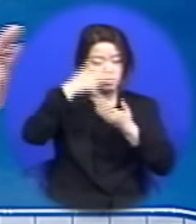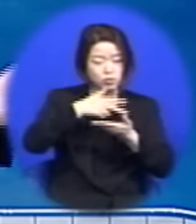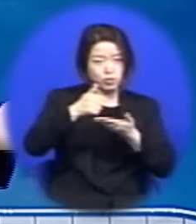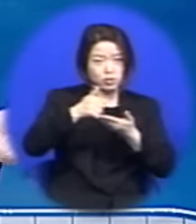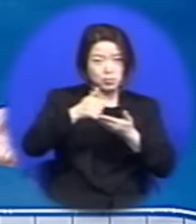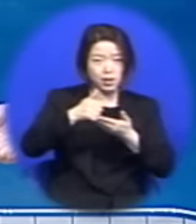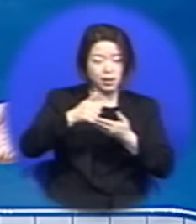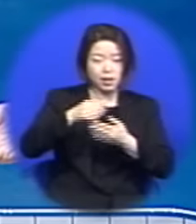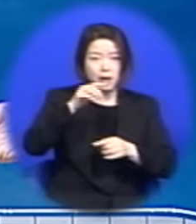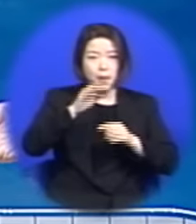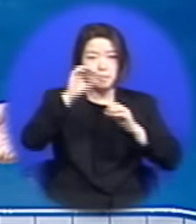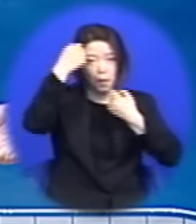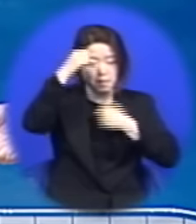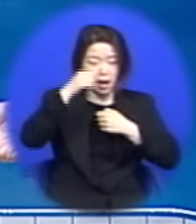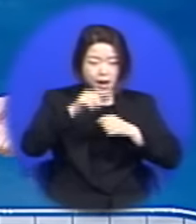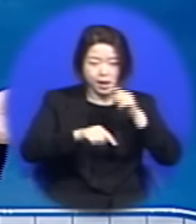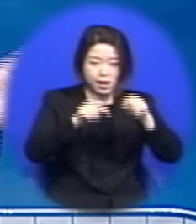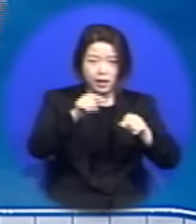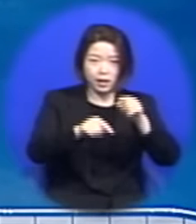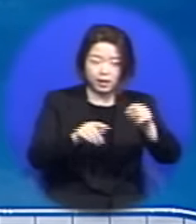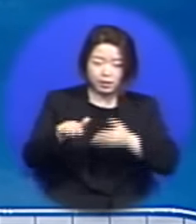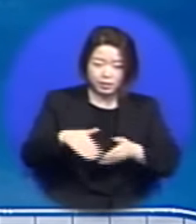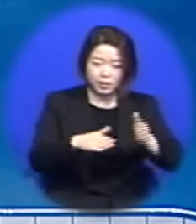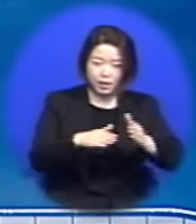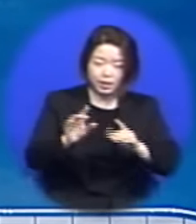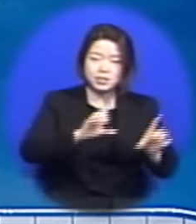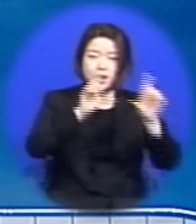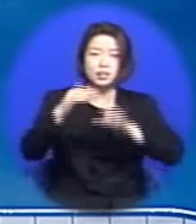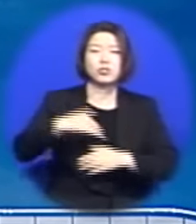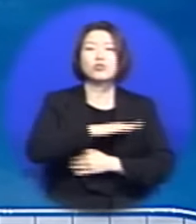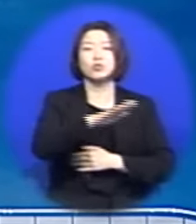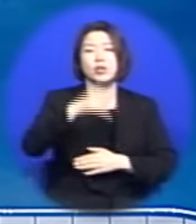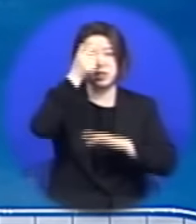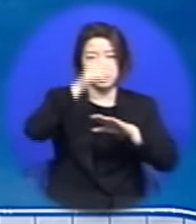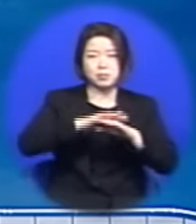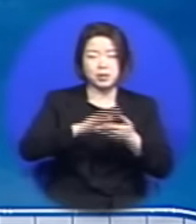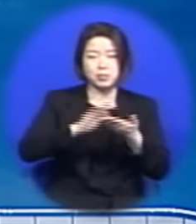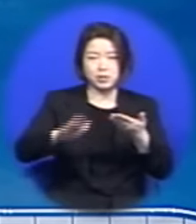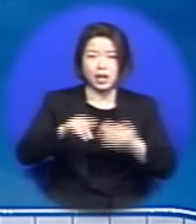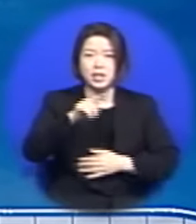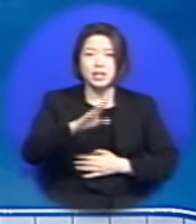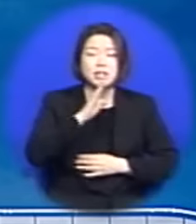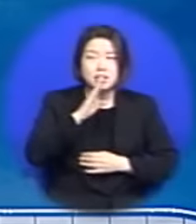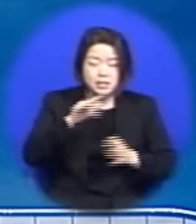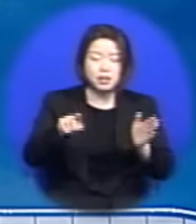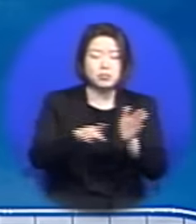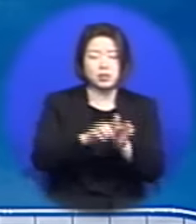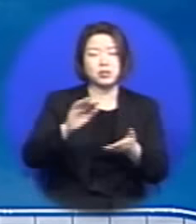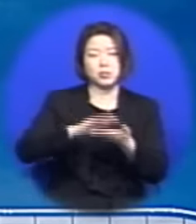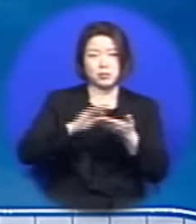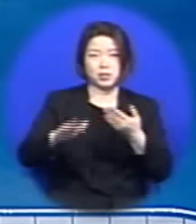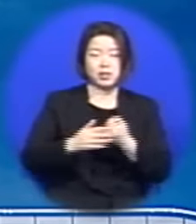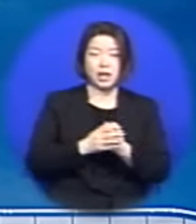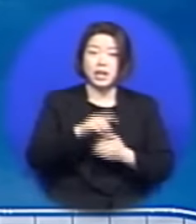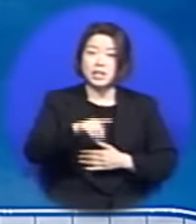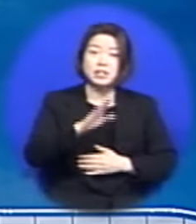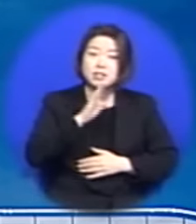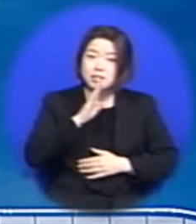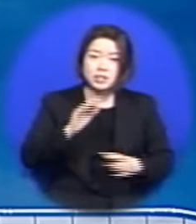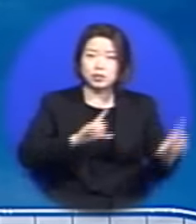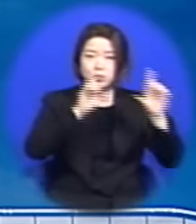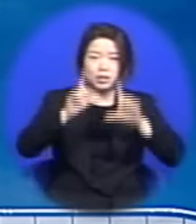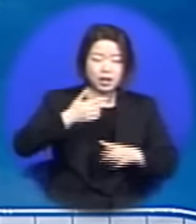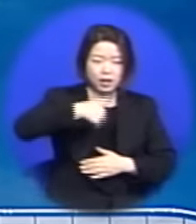사는게 우리거 이것이 진짜 믿음이어야 한다는 거예요 여러분 이것을 실제로 살아내는